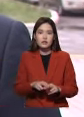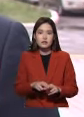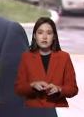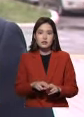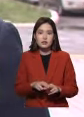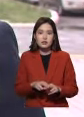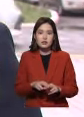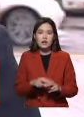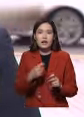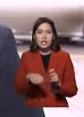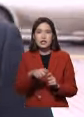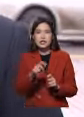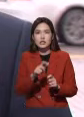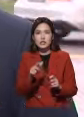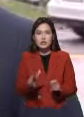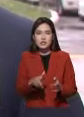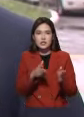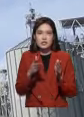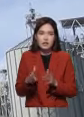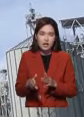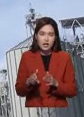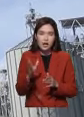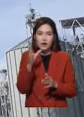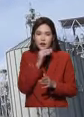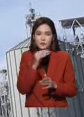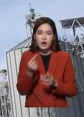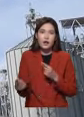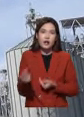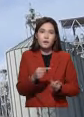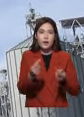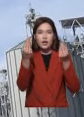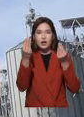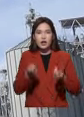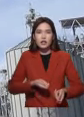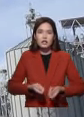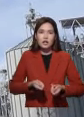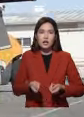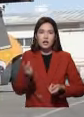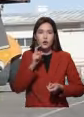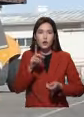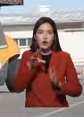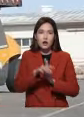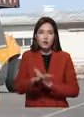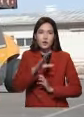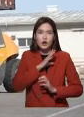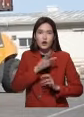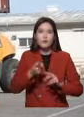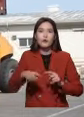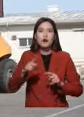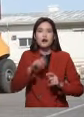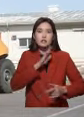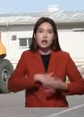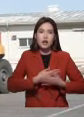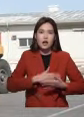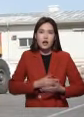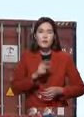жаңа инвестициялар, және компетенциялар, инвестициялар. Ресей ірі сауда серіктесіміздің бірі. Сондықтан да алдағы қарым-қатынастың